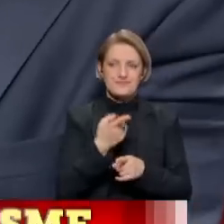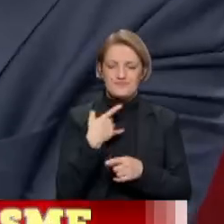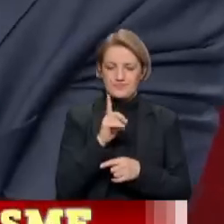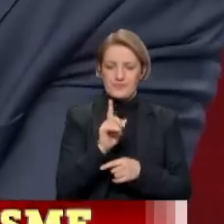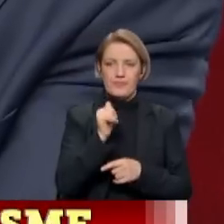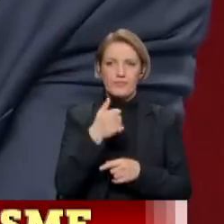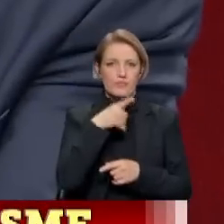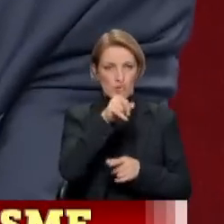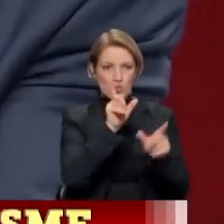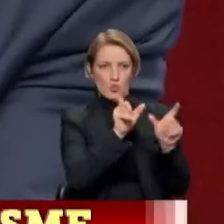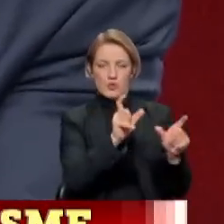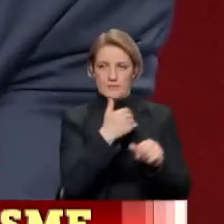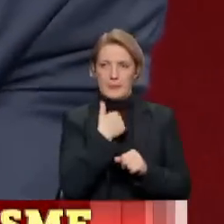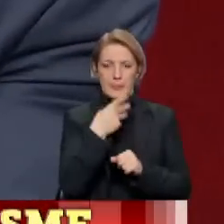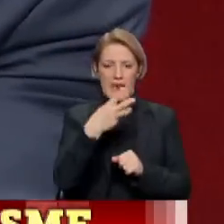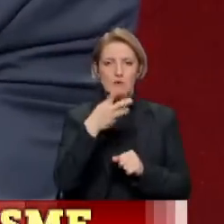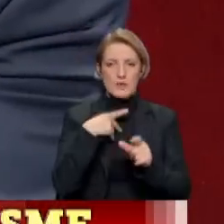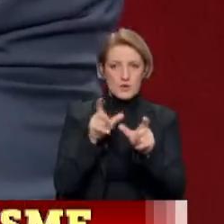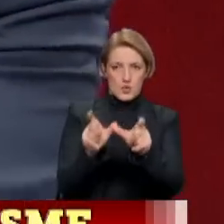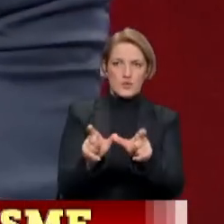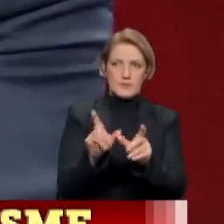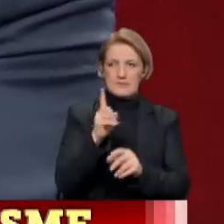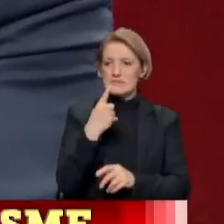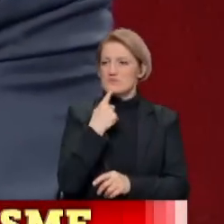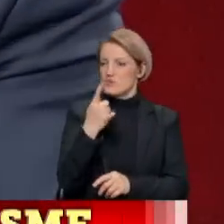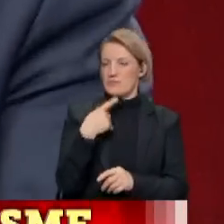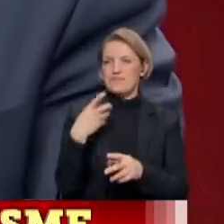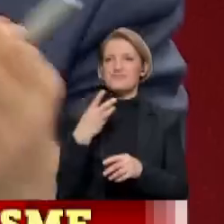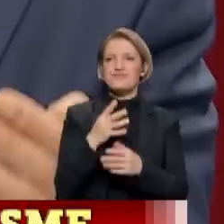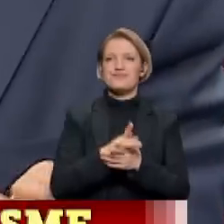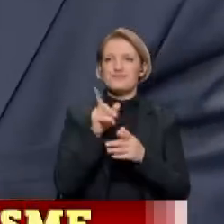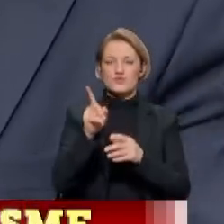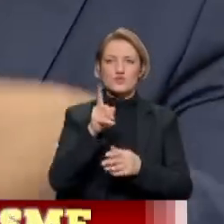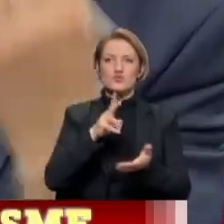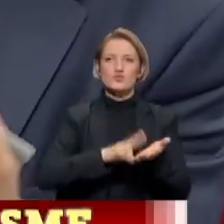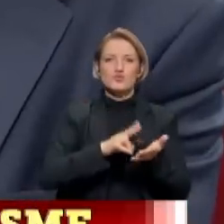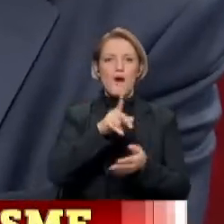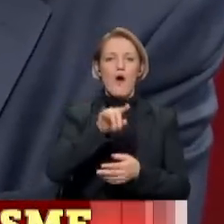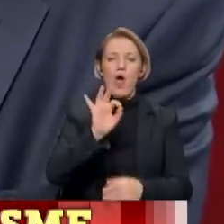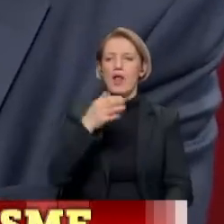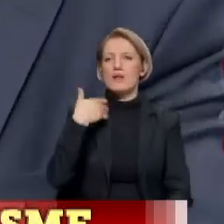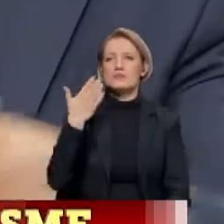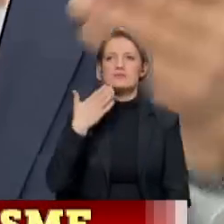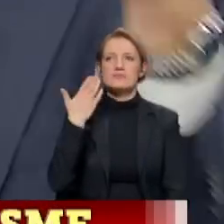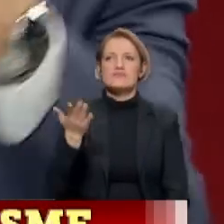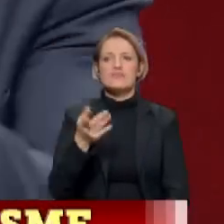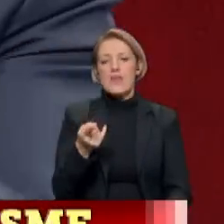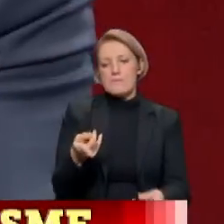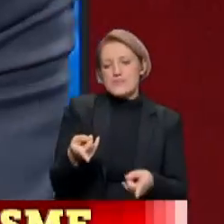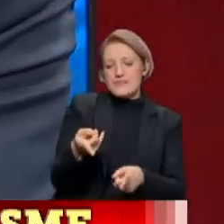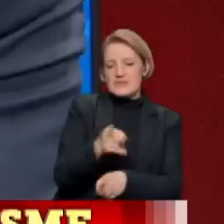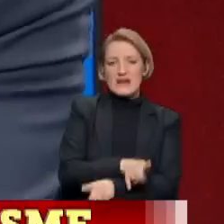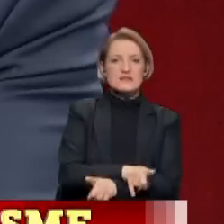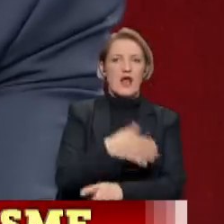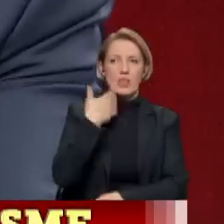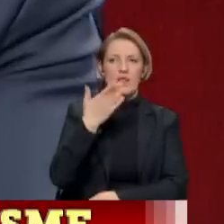bir gün onu koruyorum. Yani onu koruyorum bir yerde bir laf ediyorum. O kurmayları ona öyle anlatıyor ki tam tersine ve